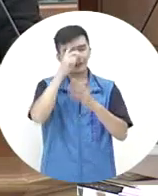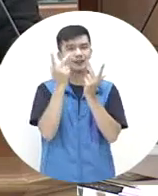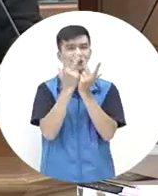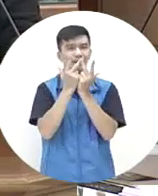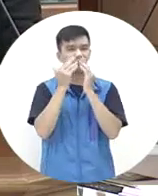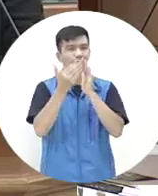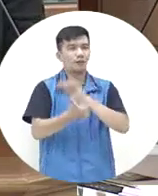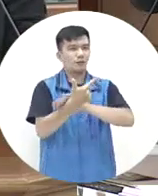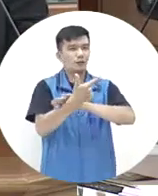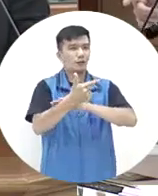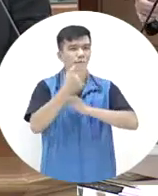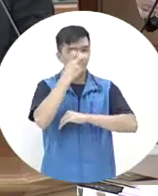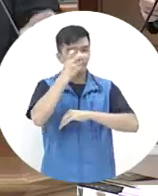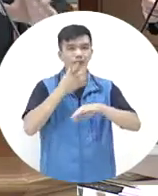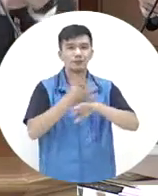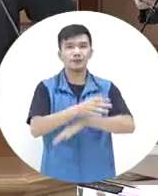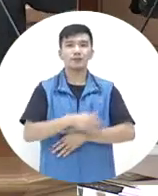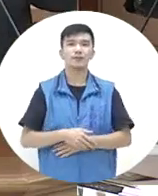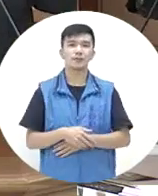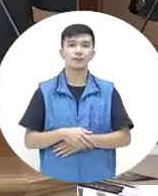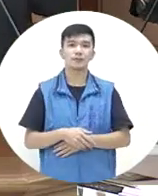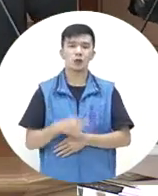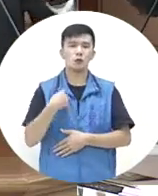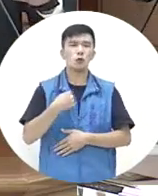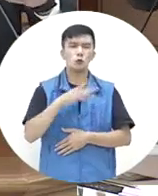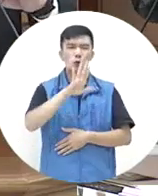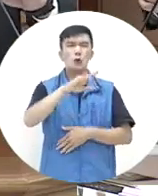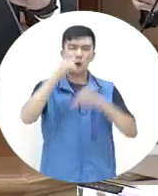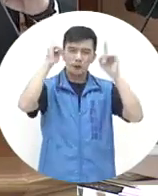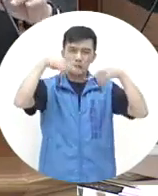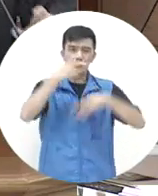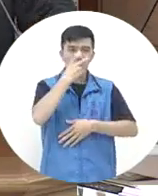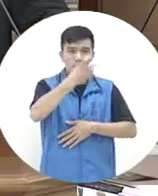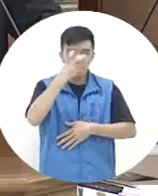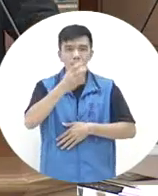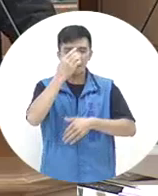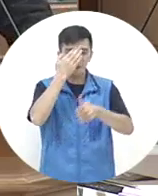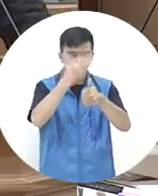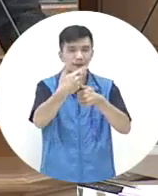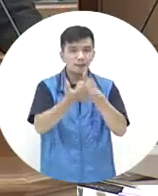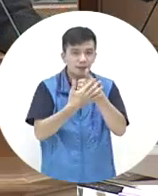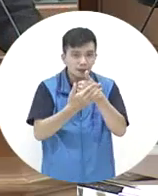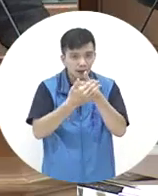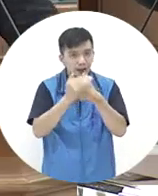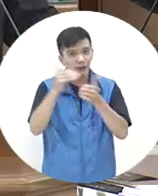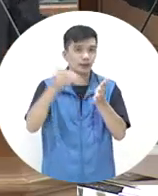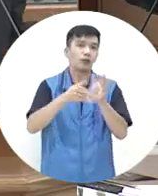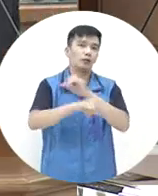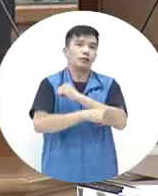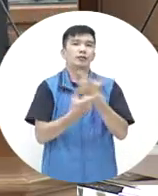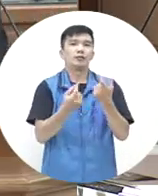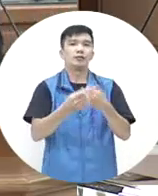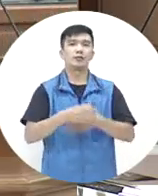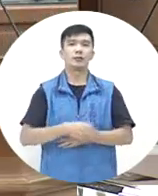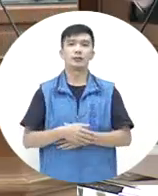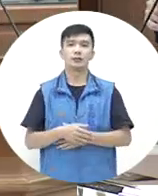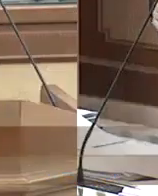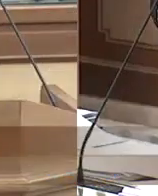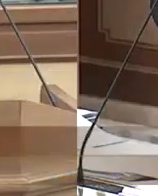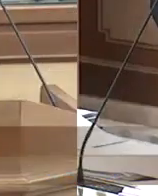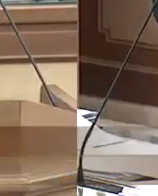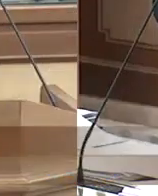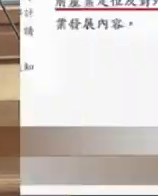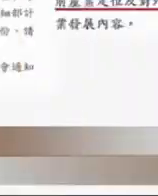啦。 这都是计划真的足重要的啦。 我拢去拜托咧，我定去来拜托。 好啦，感谢市长。 好，个人无盖好。 好，下一页。 你把它倒照一下啦。 哦，过来就